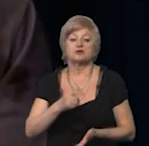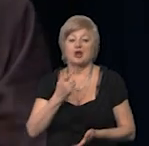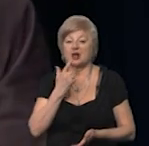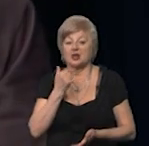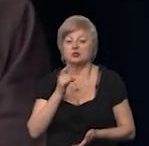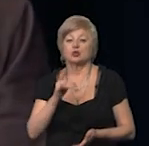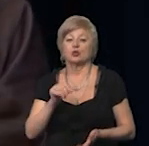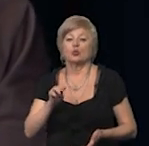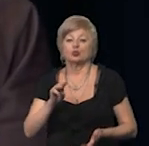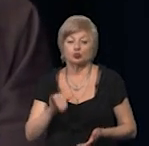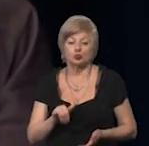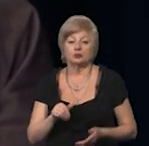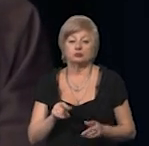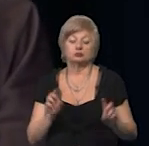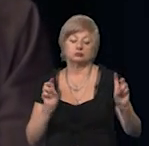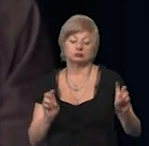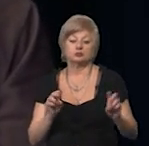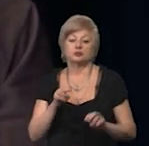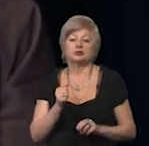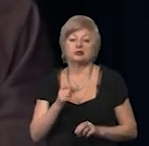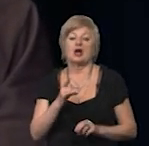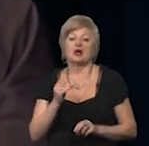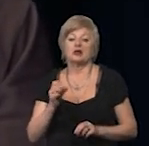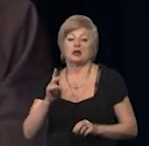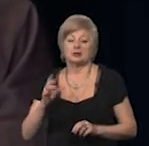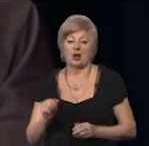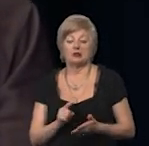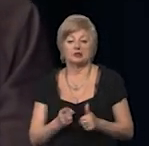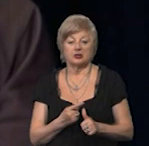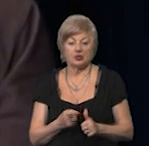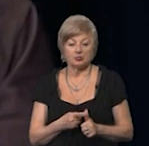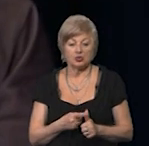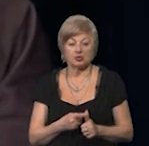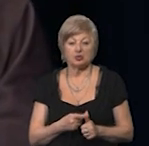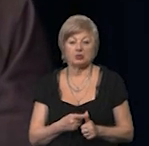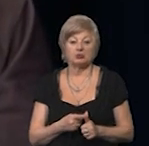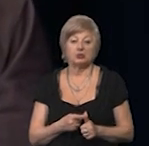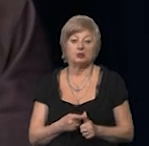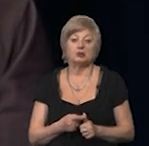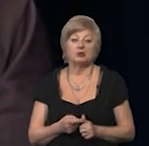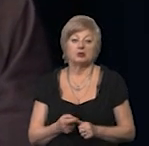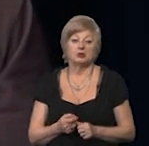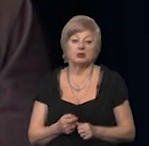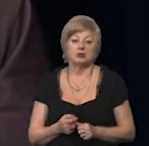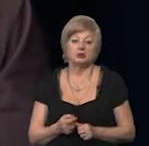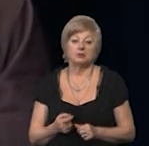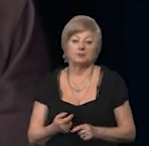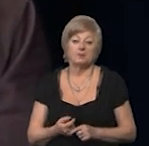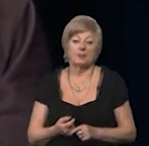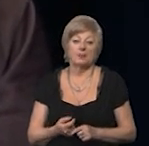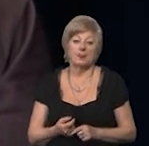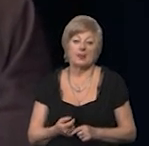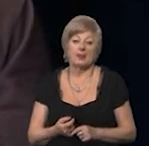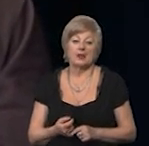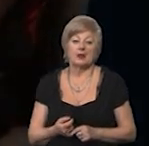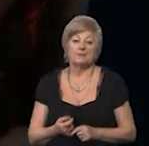проєкт Дарина. Ну, по імені дочки, да, от, ну, це її псевдо. Сценічний такий в